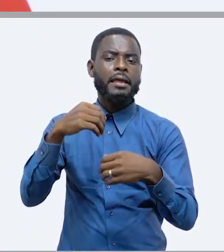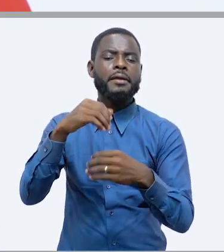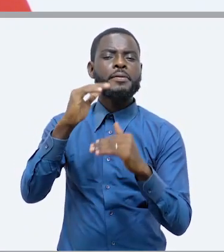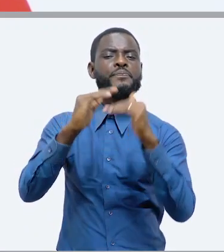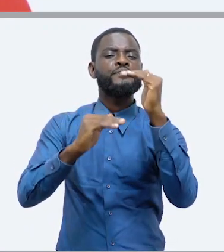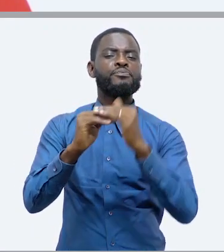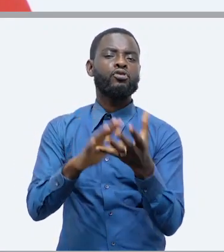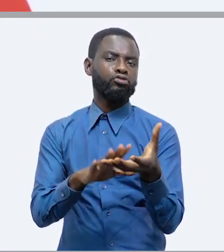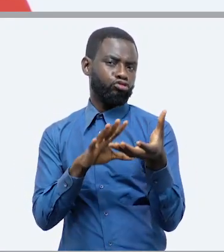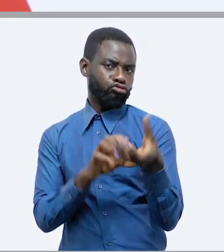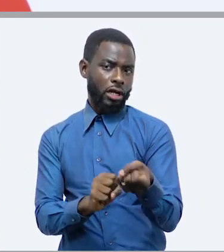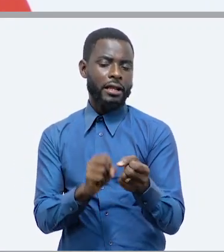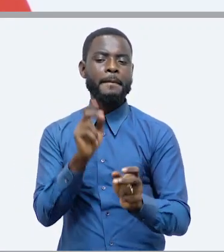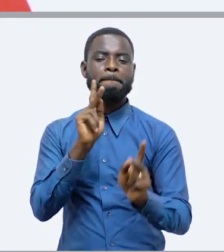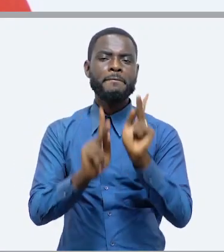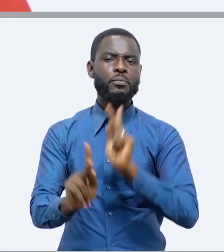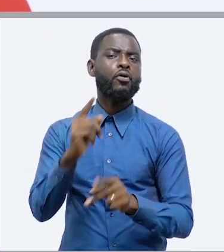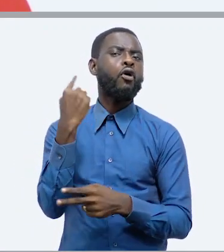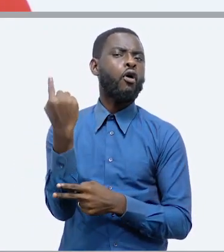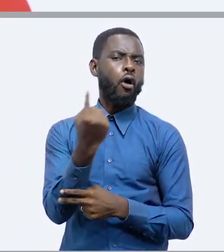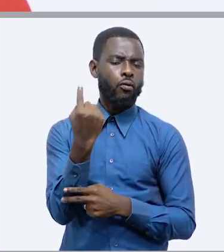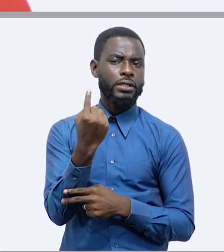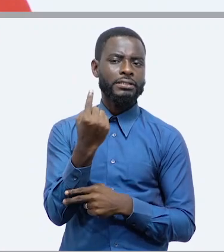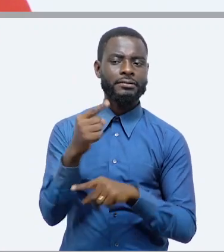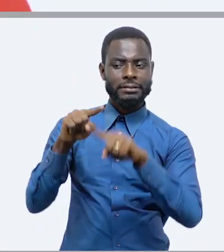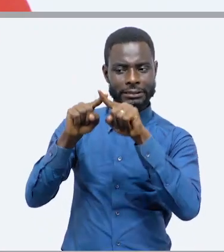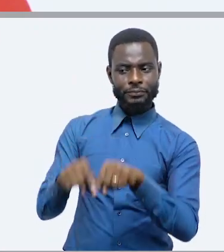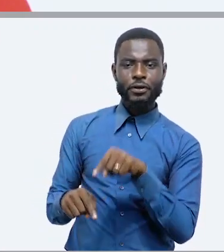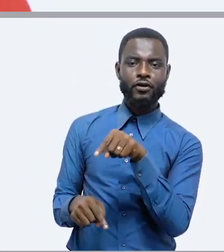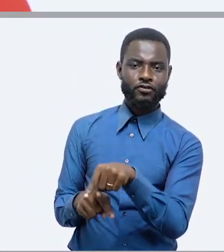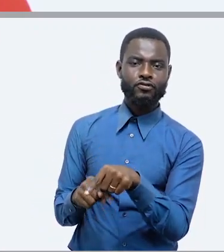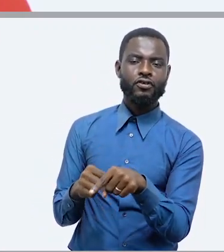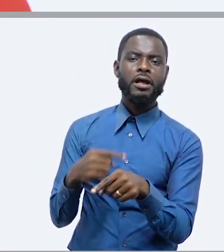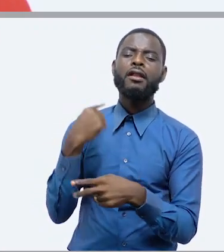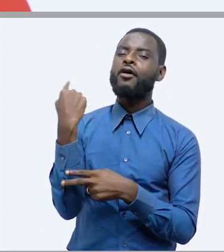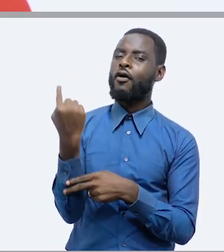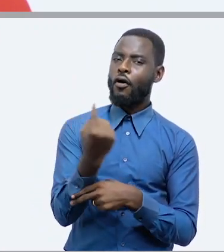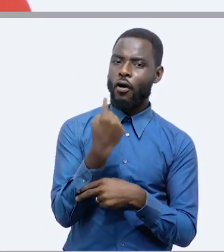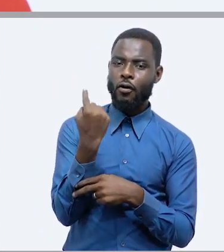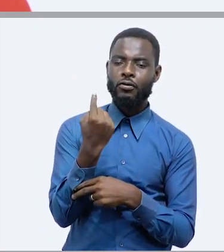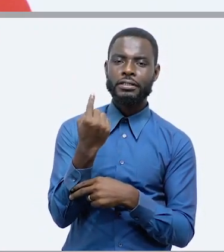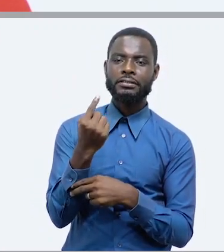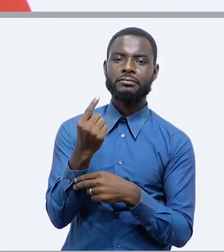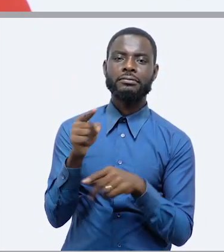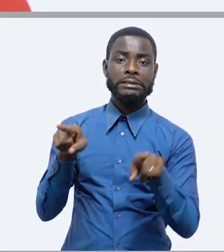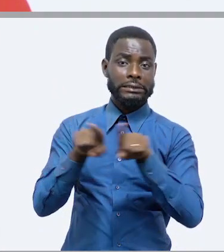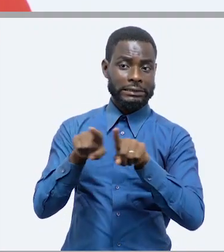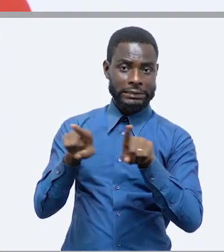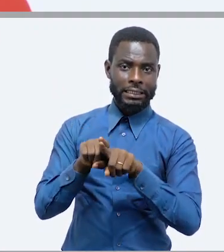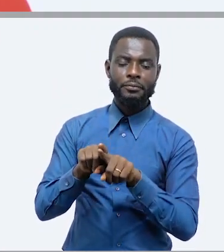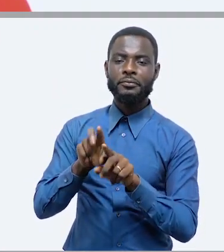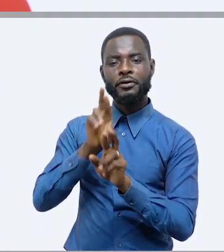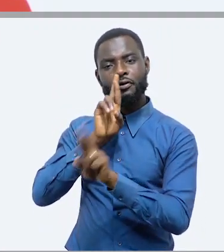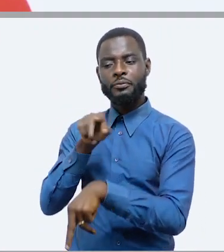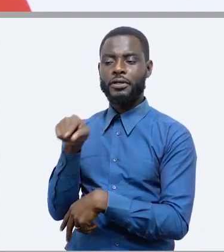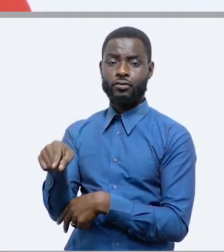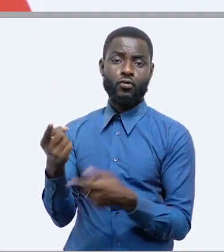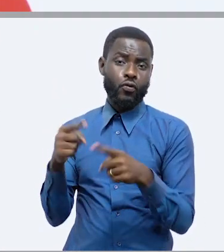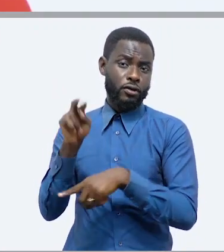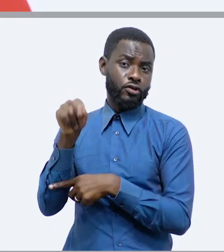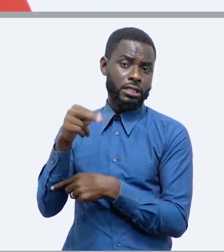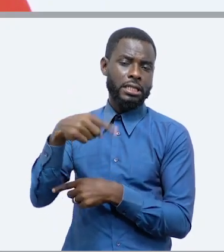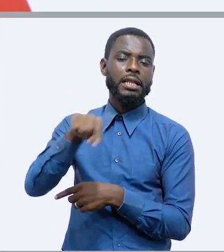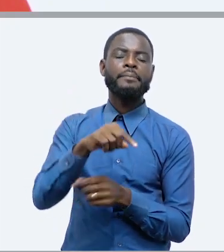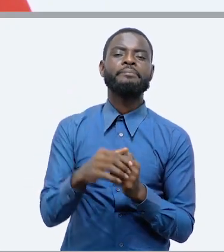Nyaka haa wo kojua. Eja ake mokome, ni yo wo network shramu. He ni bine wo hiyo wo yo